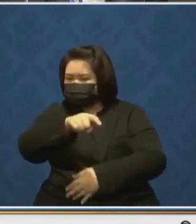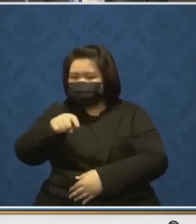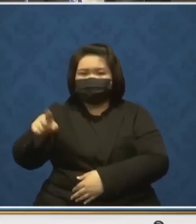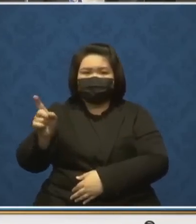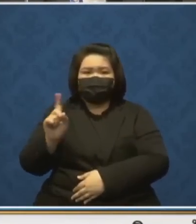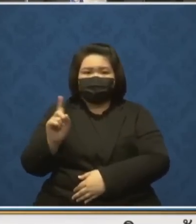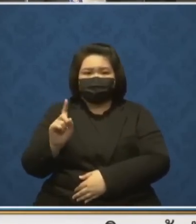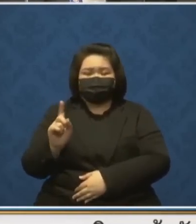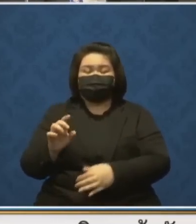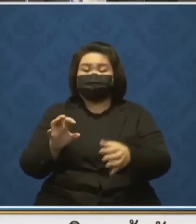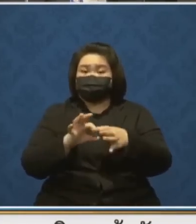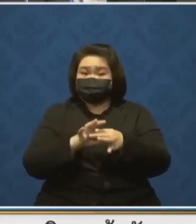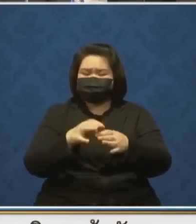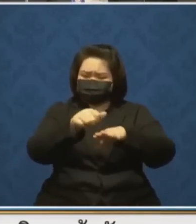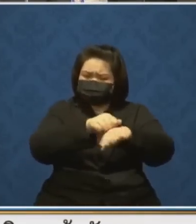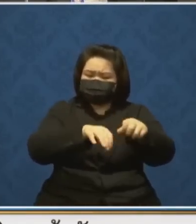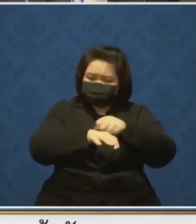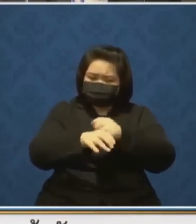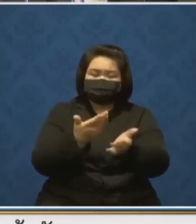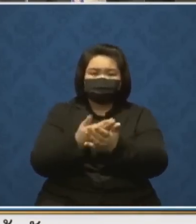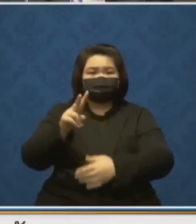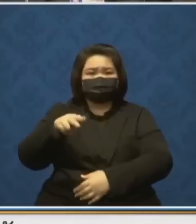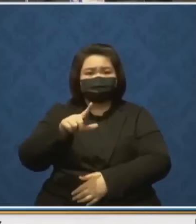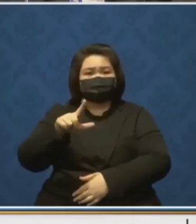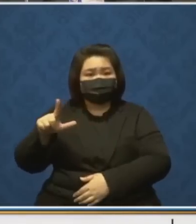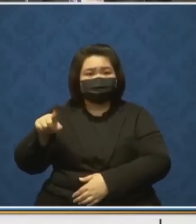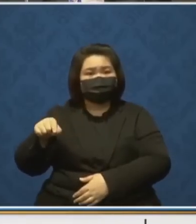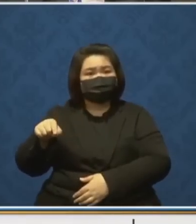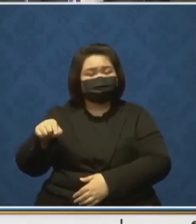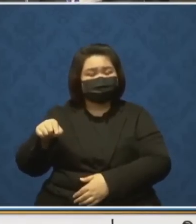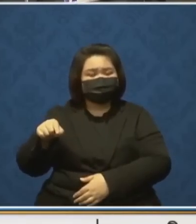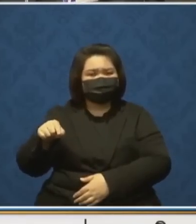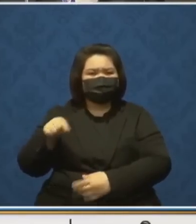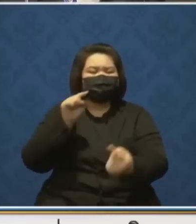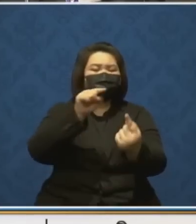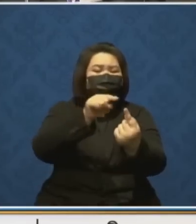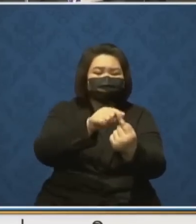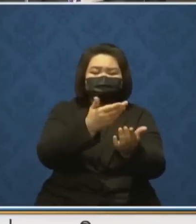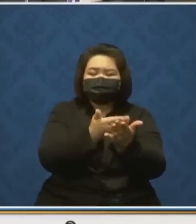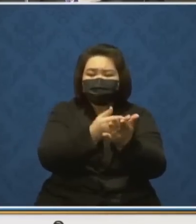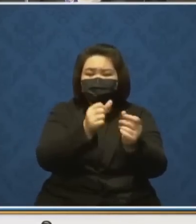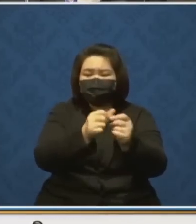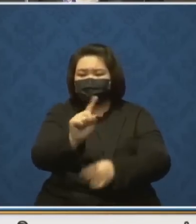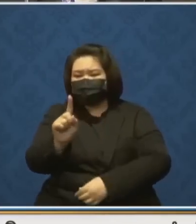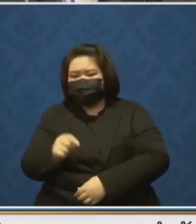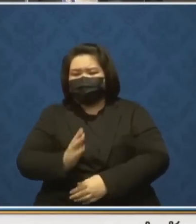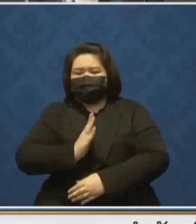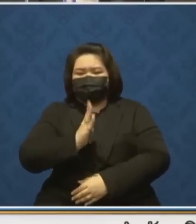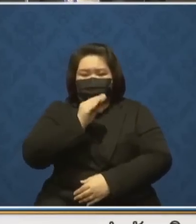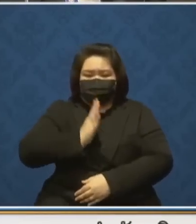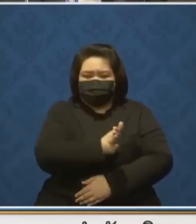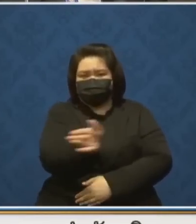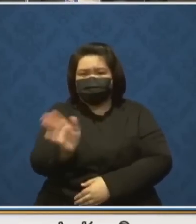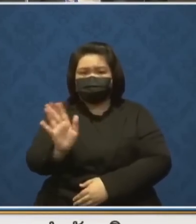เกี่วกับทุกจฏิตถูกมอย่าง 2,000 ลานบาทว่ามนไปถไหนแล้วเพื่ีงไปเรื่องอนสิคร